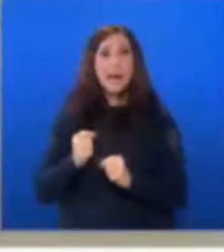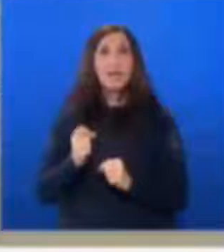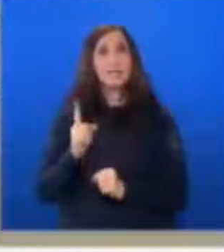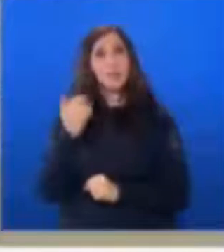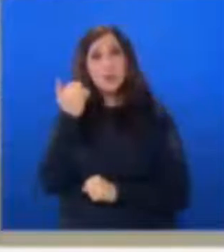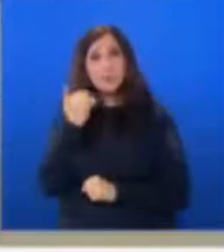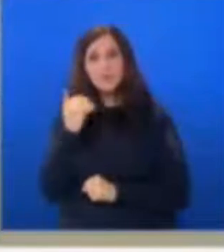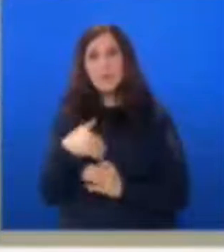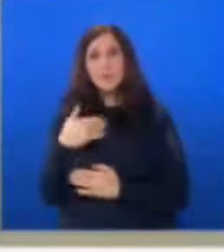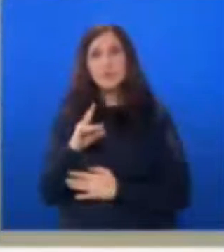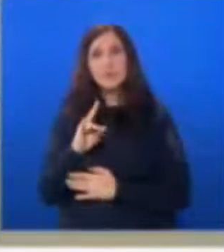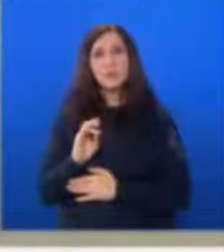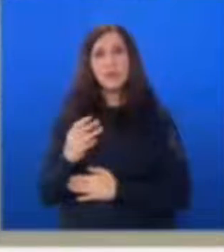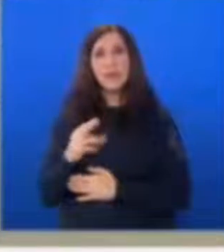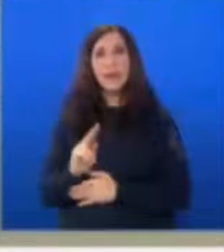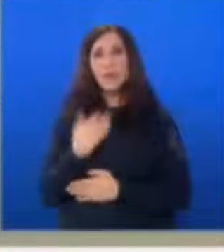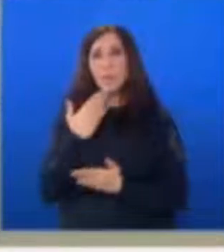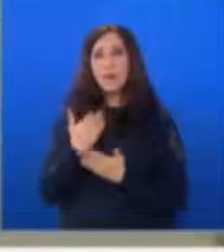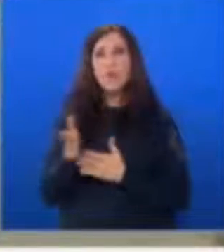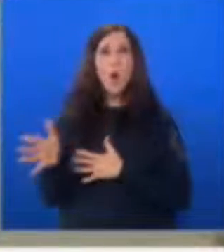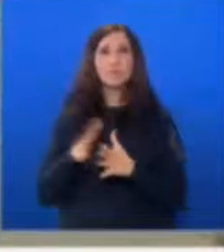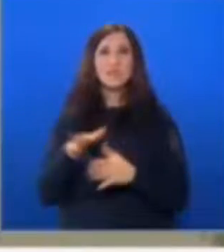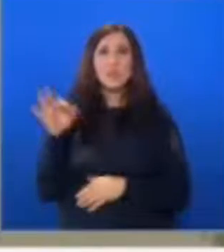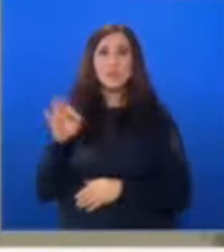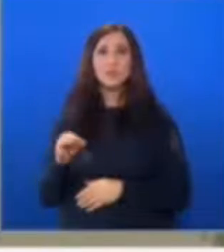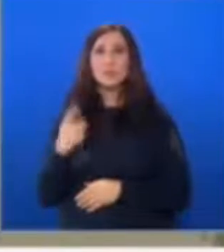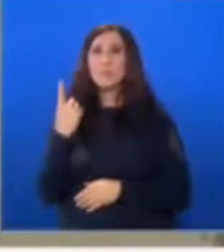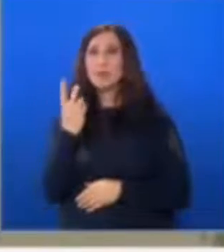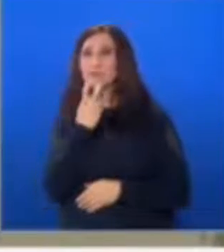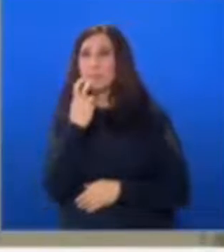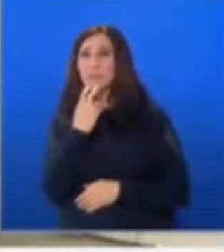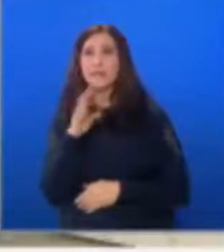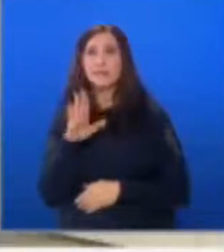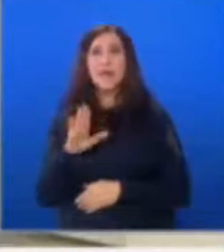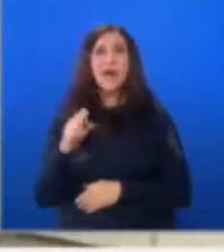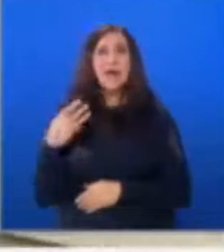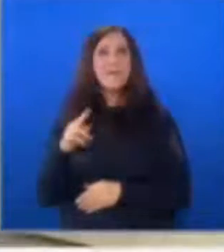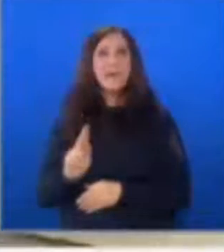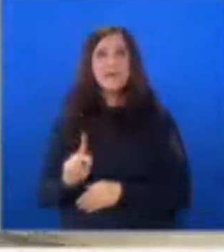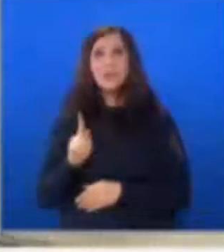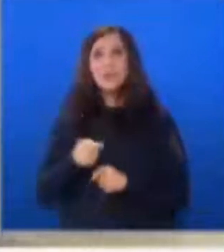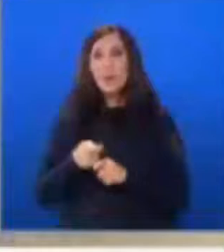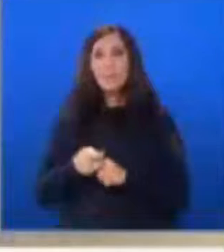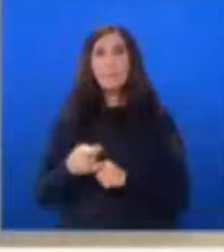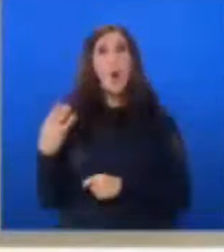експлоатация. Предстои НЕК да обяви обществена поръчка за доставката на първата батерия за ВЕЦ, която да направи централата